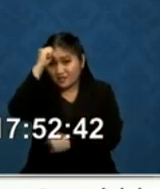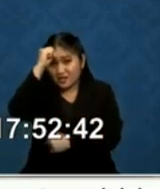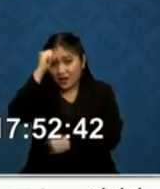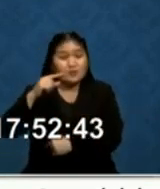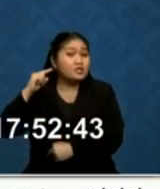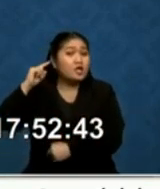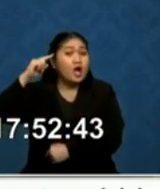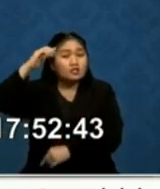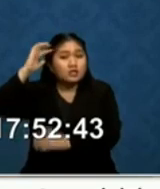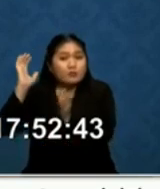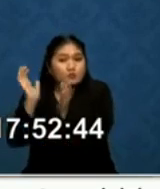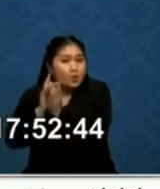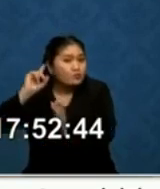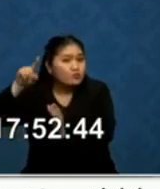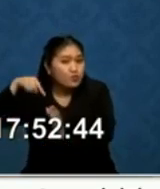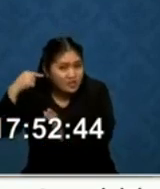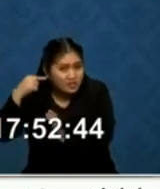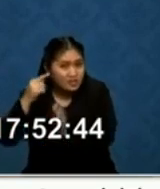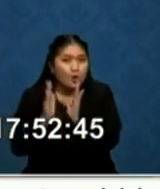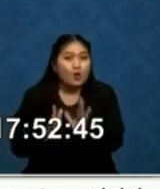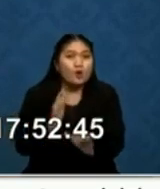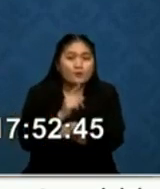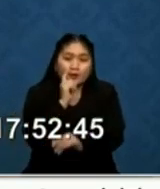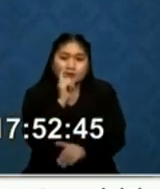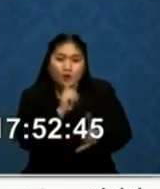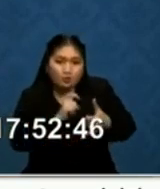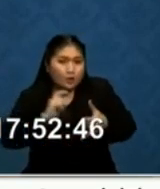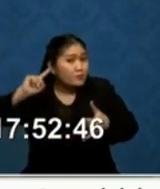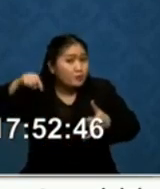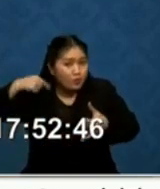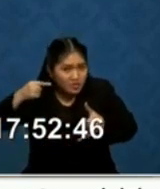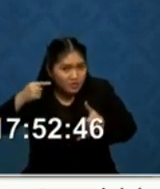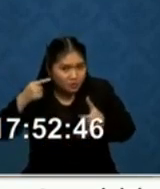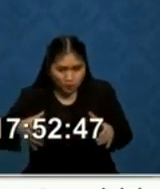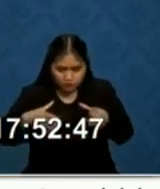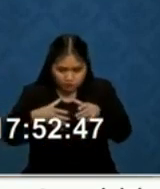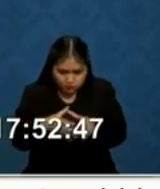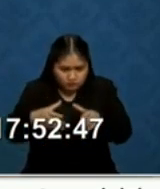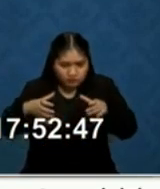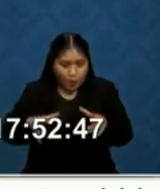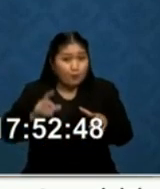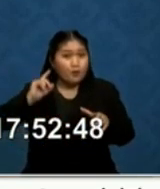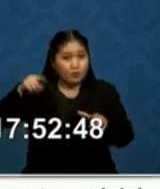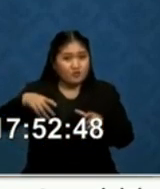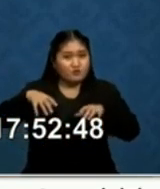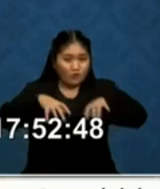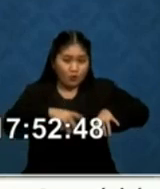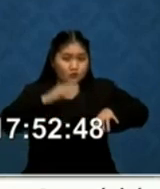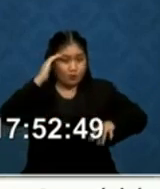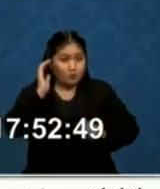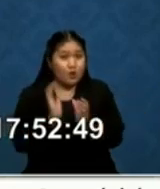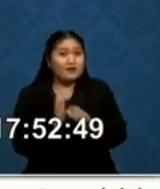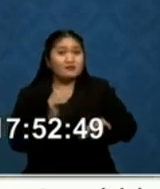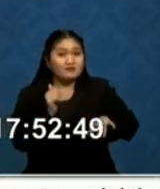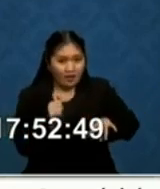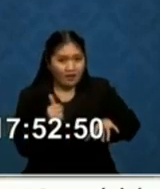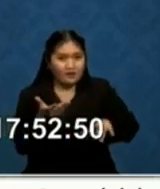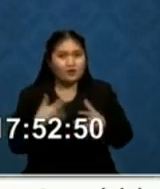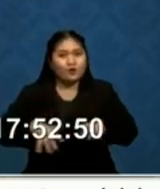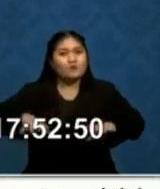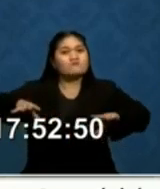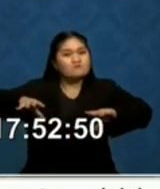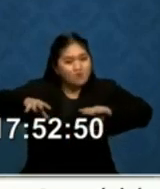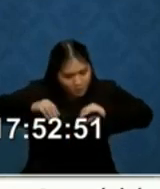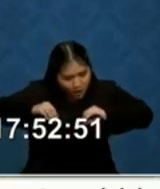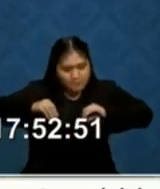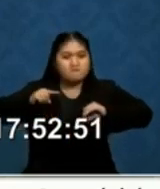ให้มีตำรวจและพนักงานสอบสวนหญิงนะคะจนสามารถสร้างกองตำรวจที่เป็นผู้หญิงค่ะดิฉันขอยืนยันรับหลักการ